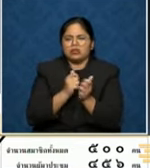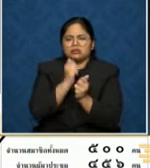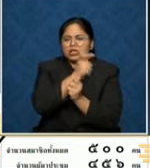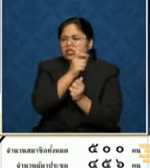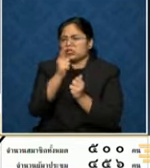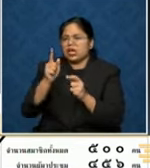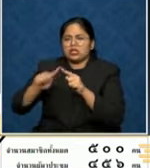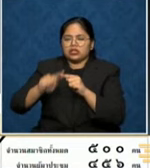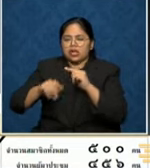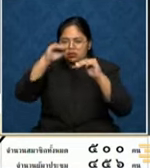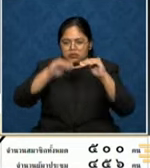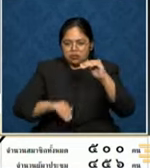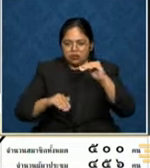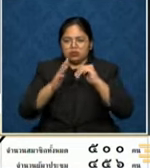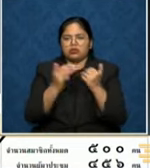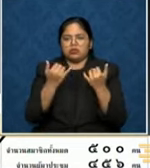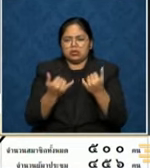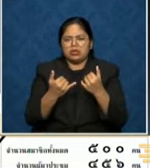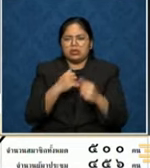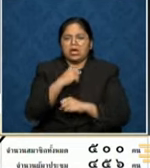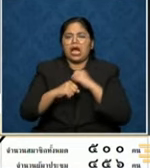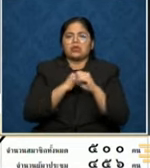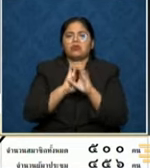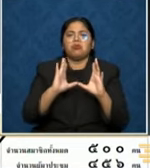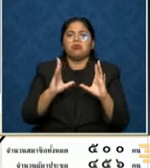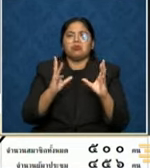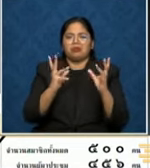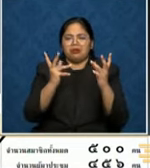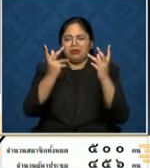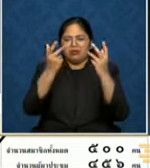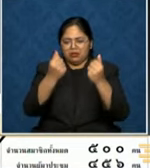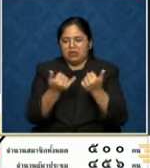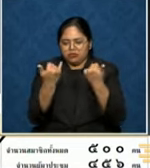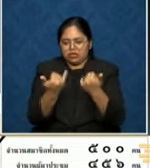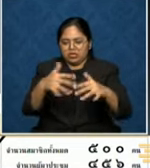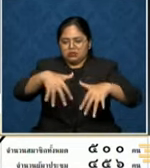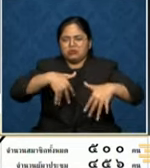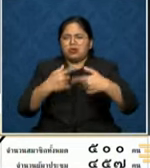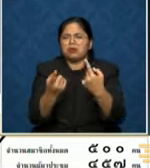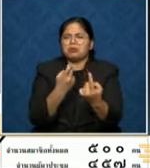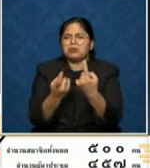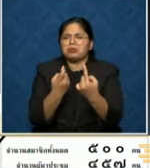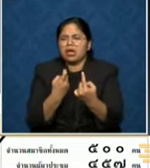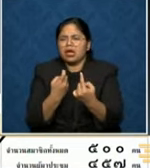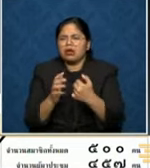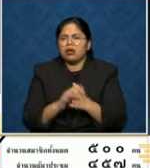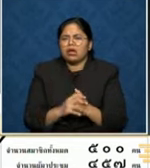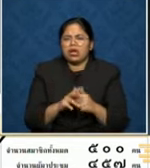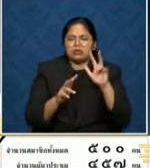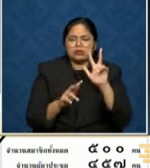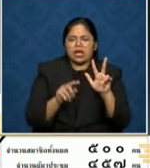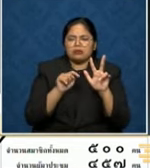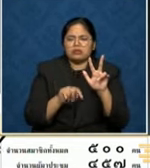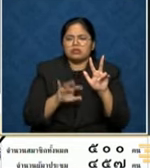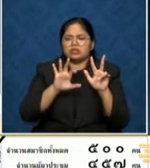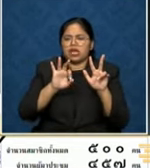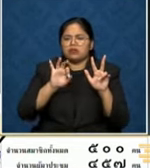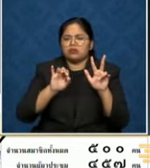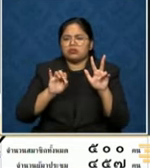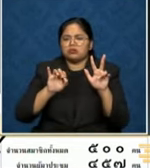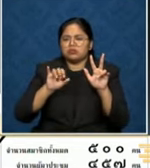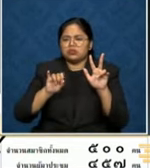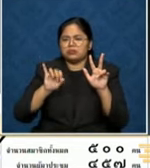ของรัฐบาลเนี่ยกำลังทยอยหมดอายุนะคะพี่น้องประชาชนก็เฝ้าถามนะคะว่า ค่าไฟ3.99 บาทหมดไปตั้งแต่3เดือน